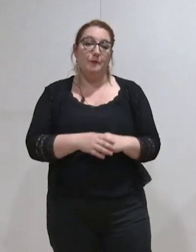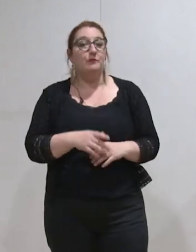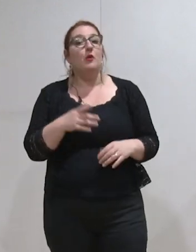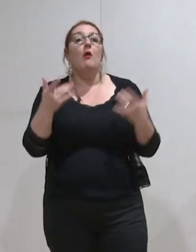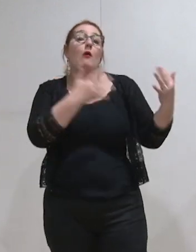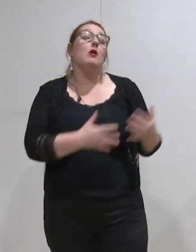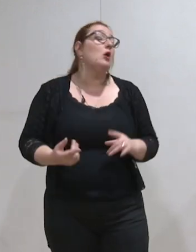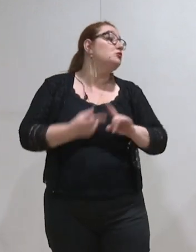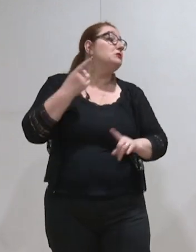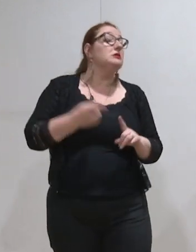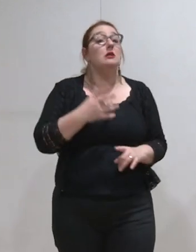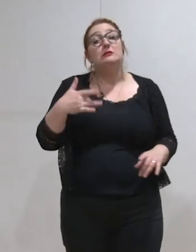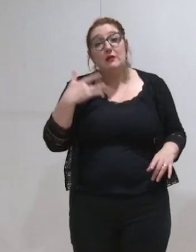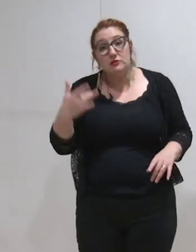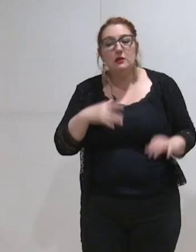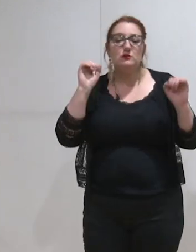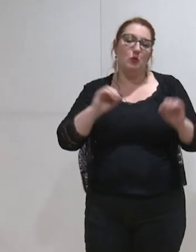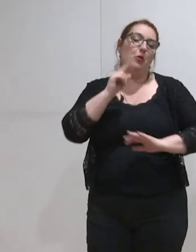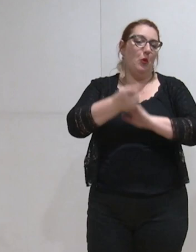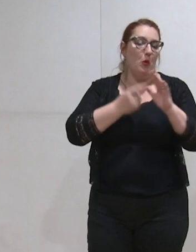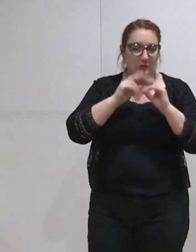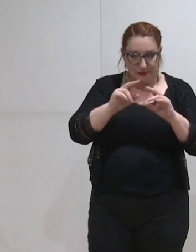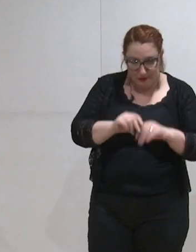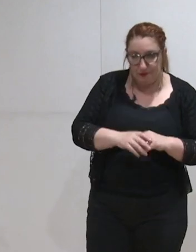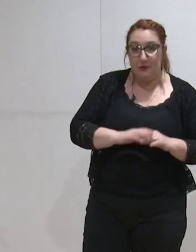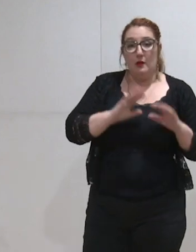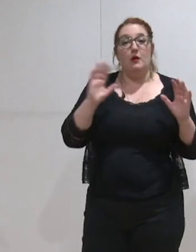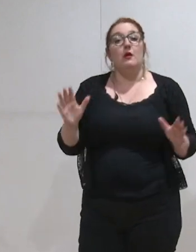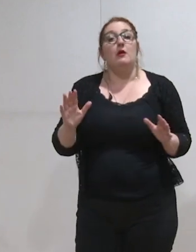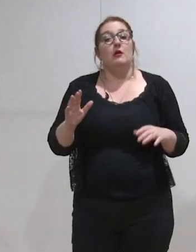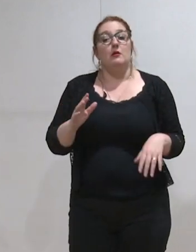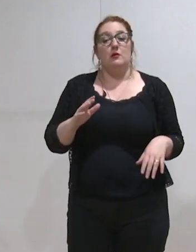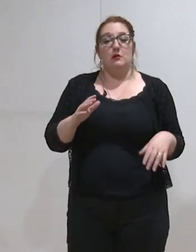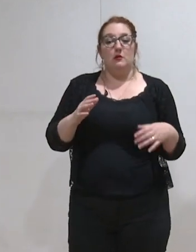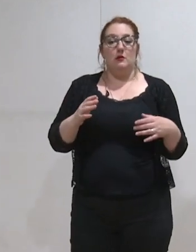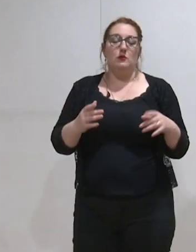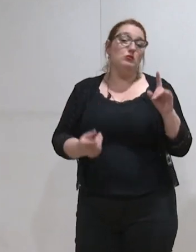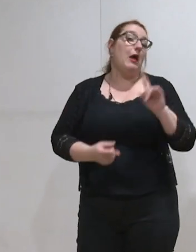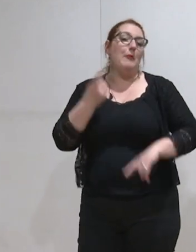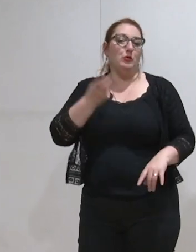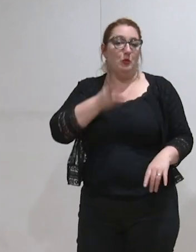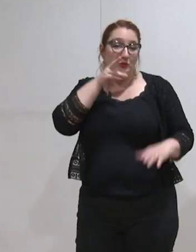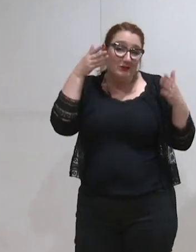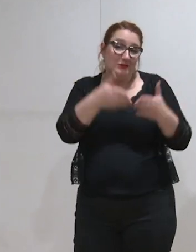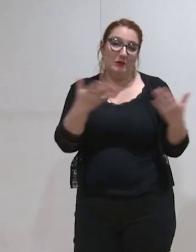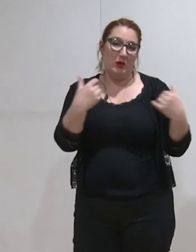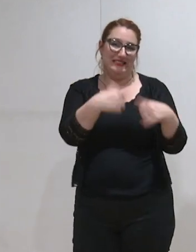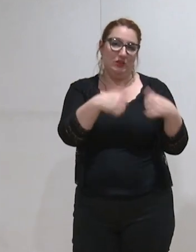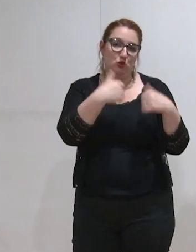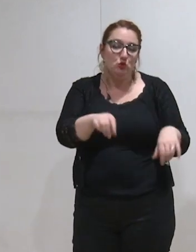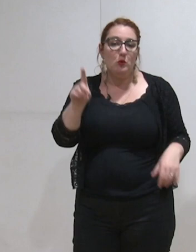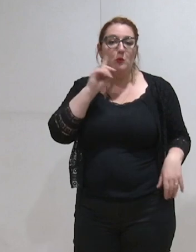intéresse si vous voulez on y reviendra et nous avons valorisé les séjours parce que malgré toutes nos difficultés